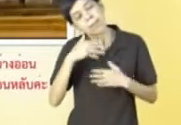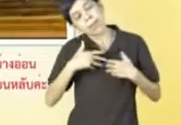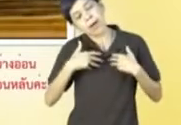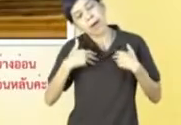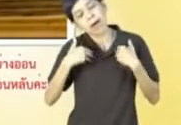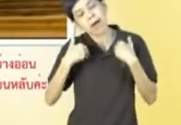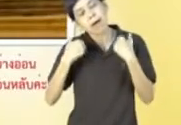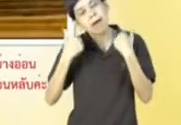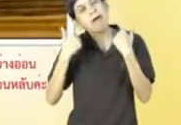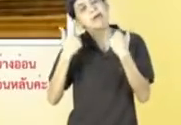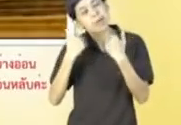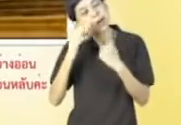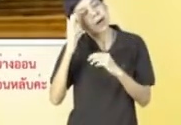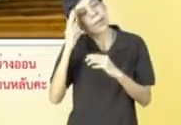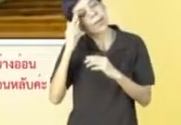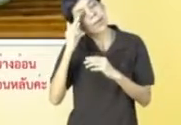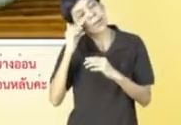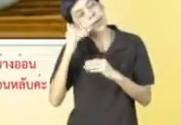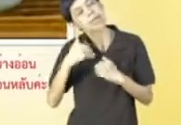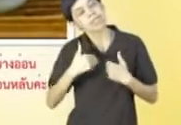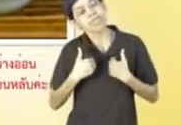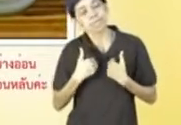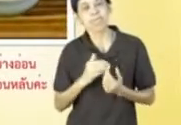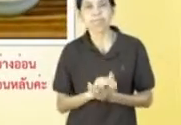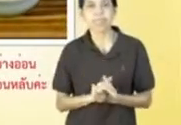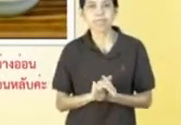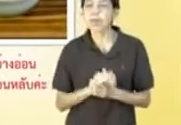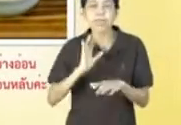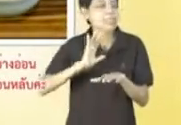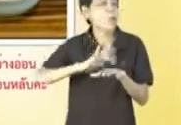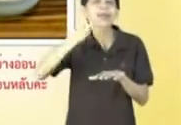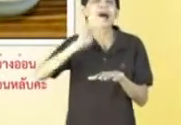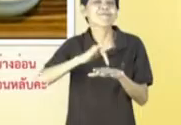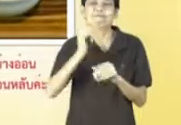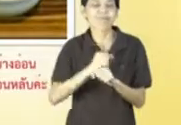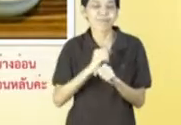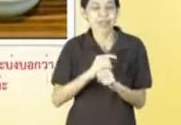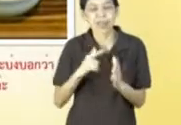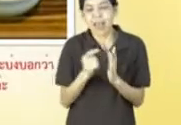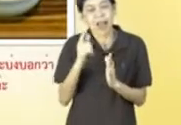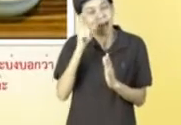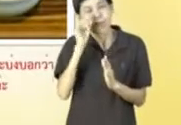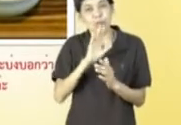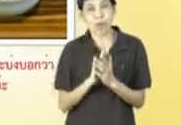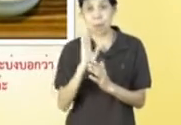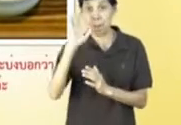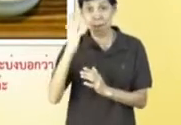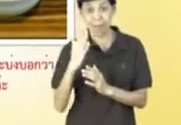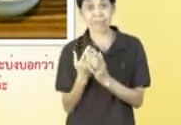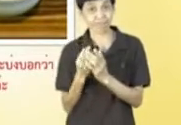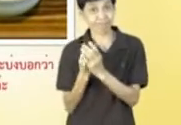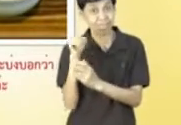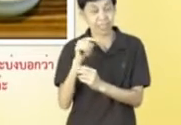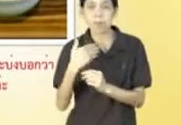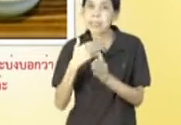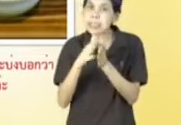ยากล่อมประสาทอย่างอ่อนนะคะอย่างธรรมชาติไม่ต้องทานยานอนหลับค่ะใบขี้เหล็กนะคะ